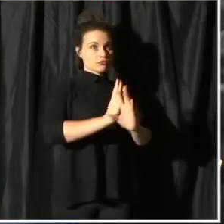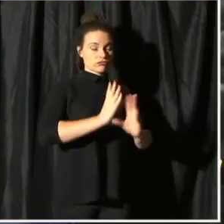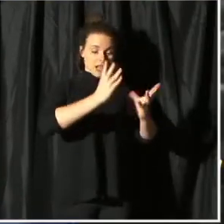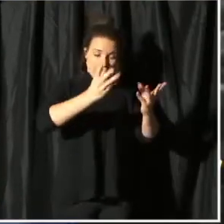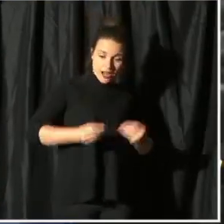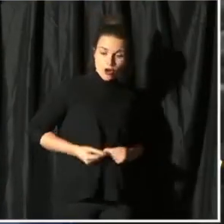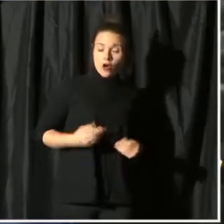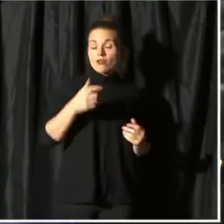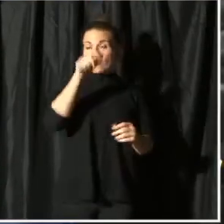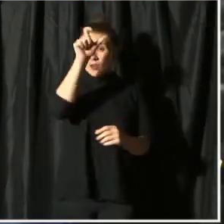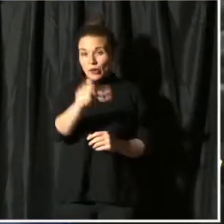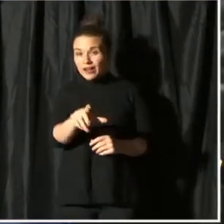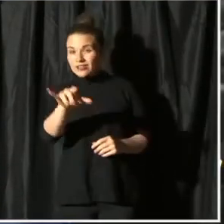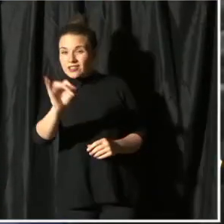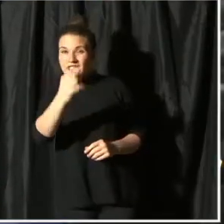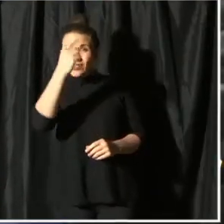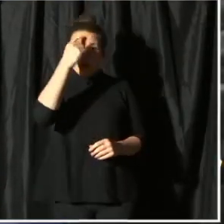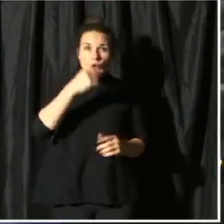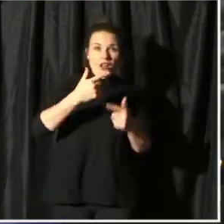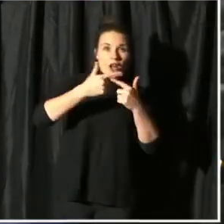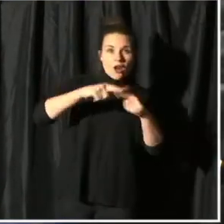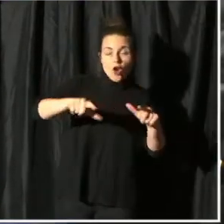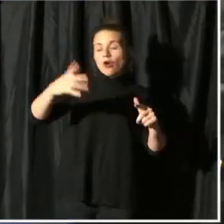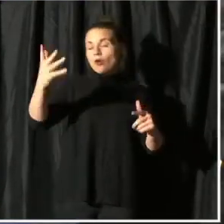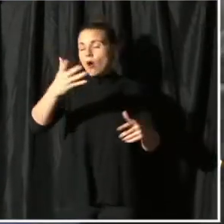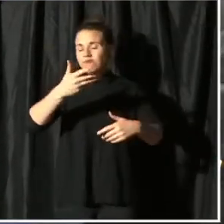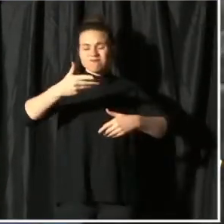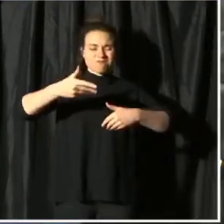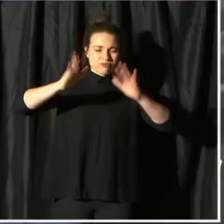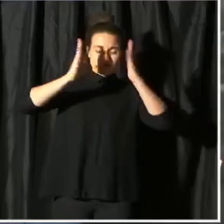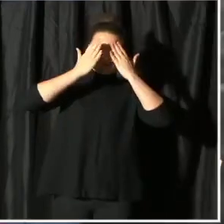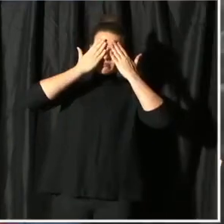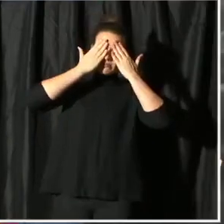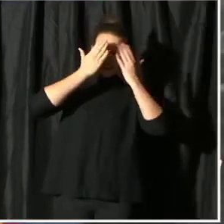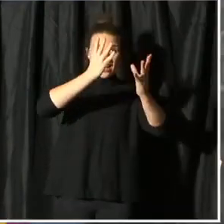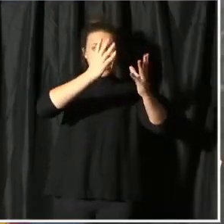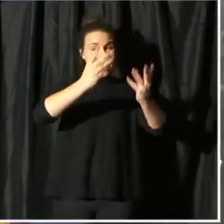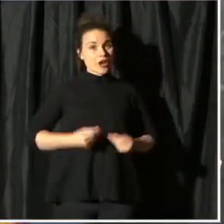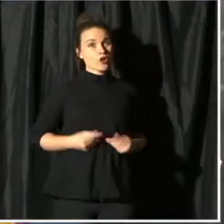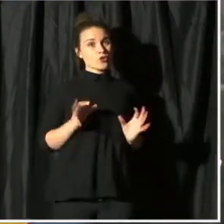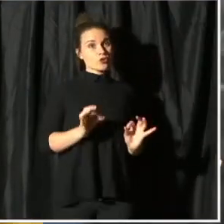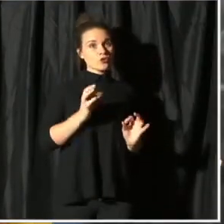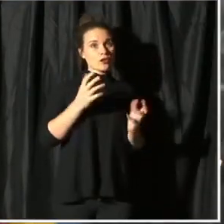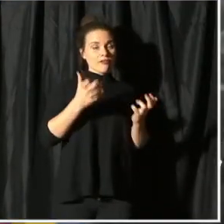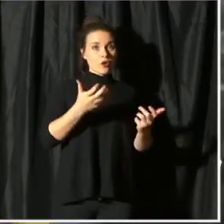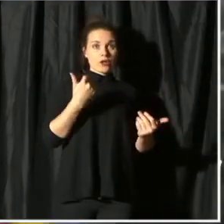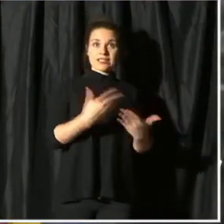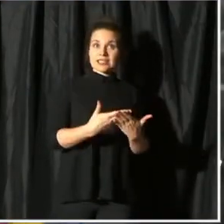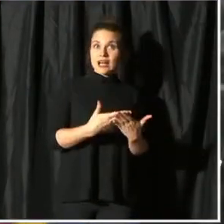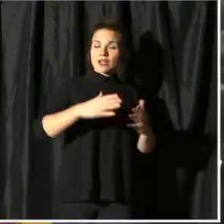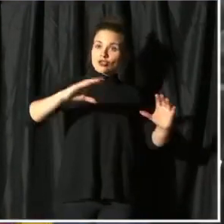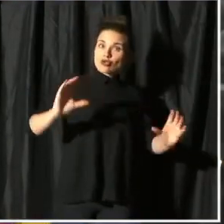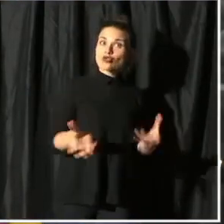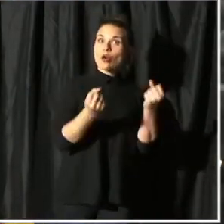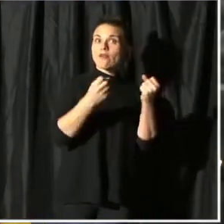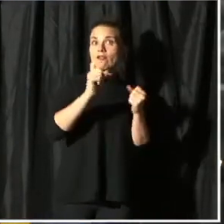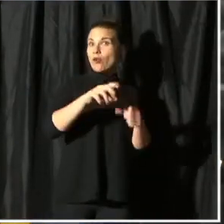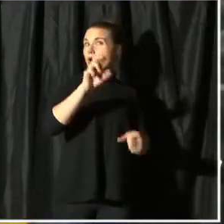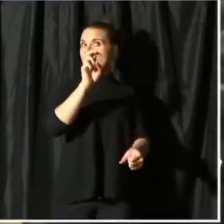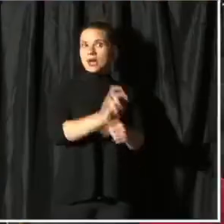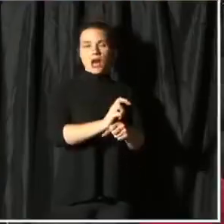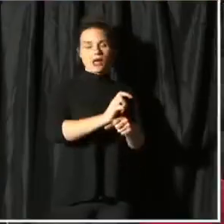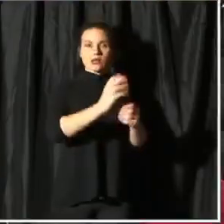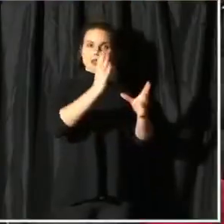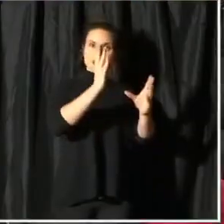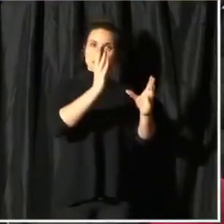origines leurs langues maternelles etc et ça ça on peut pas faire l'impasse dessus il faut que ça va là il fait ça qu'on le sauve ton faut qu'on garde en